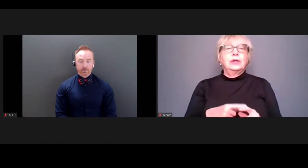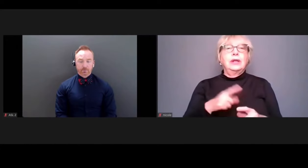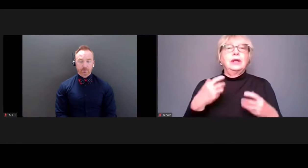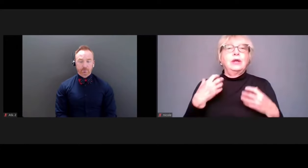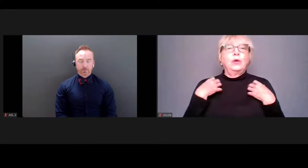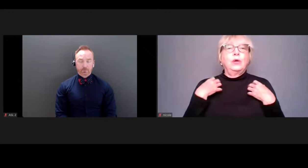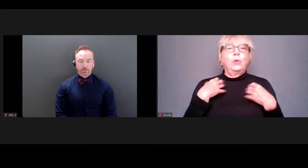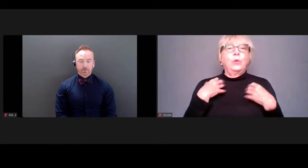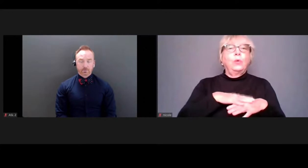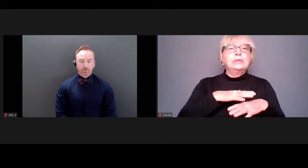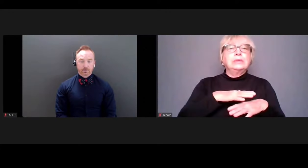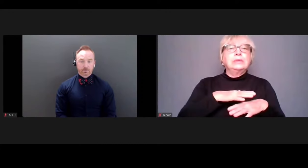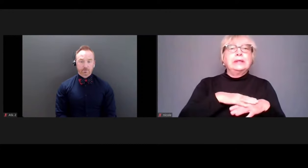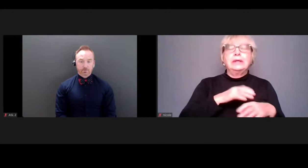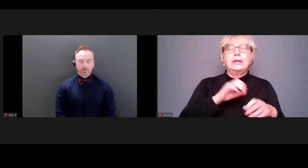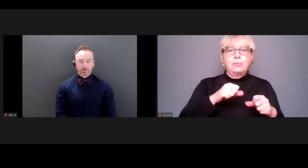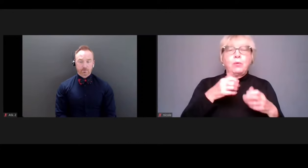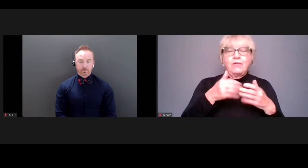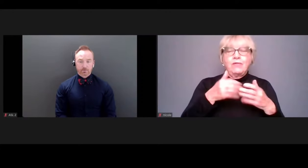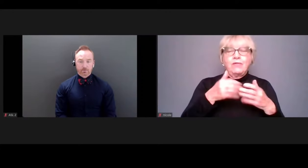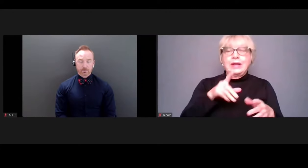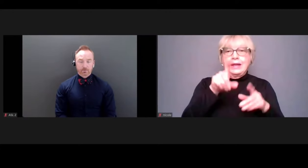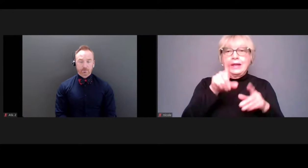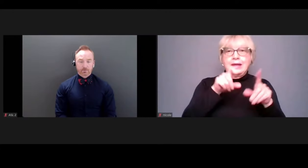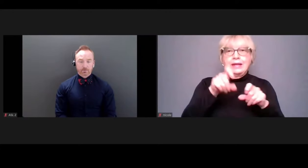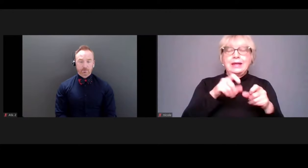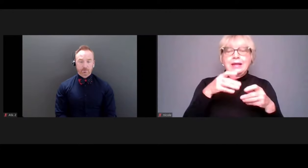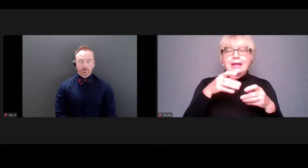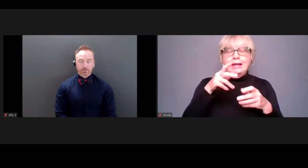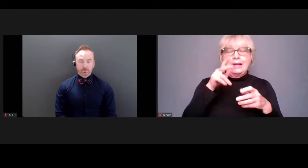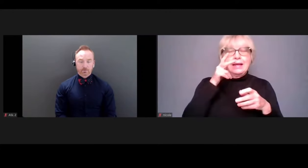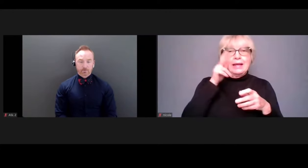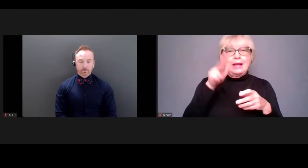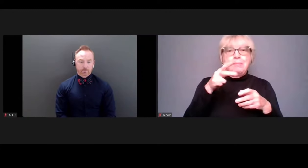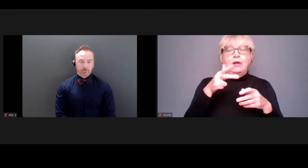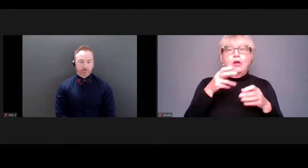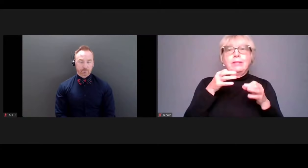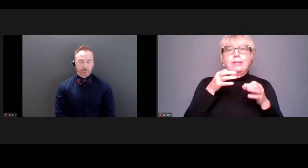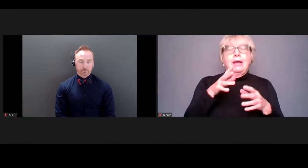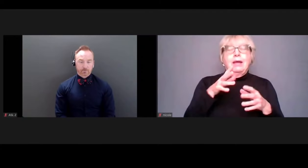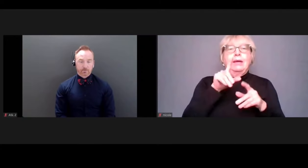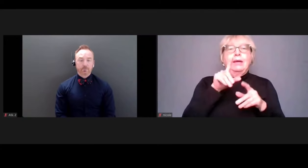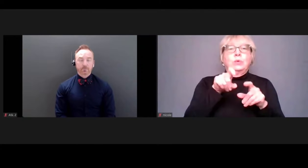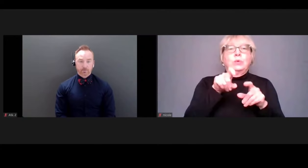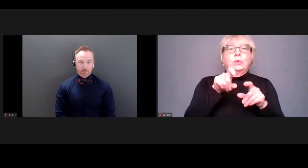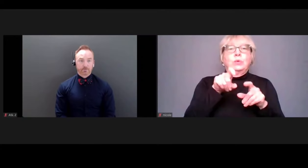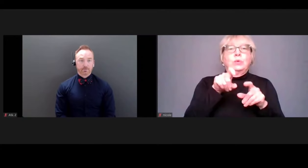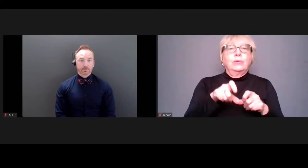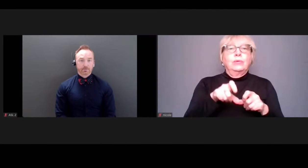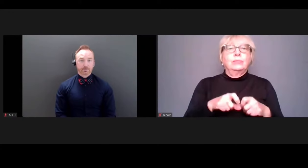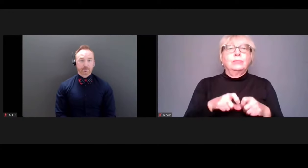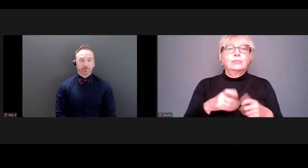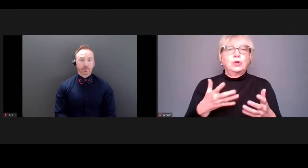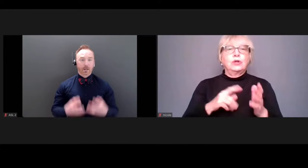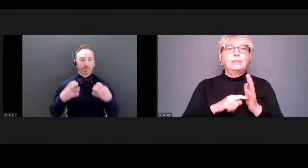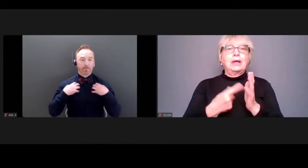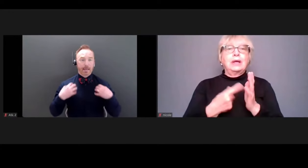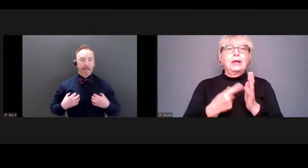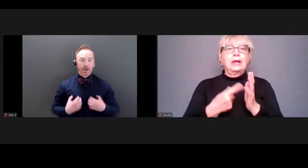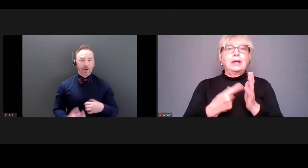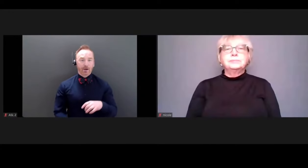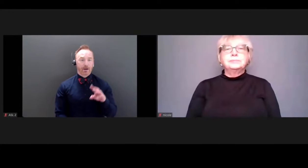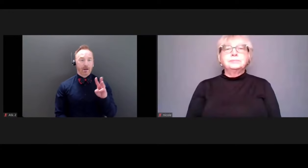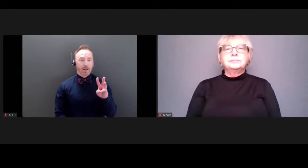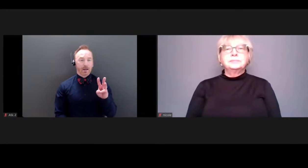caméra lorsqu'ils posent une question, s'ils le désirent. So we begin. Mayor Watson, do you have a question?